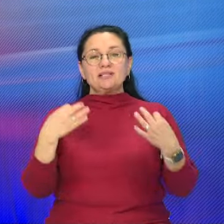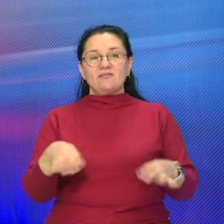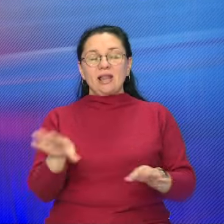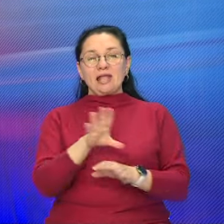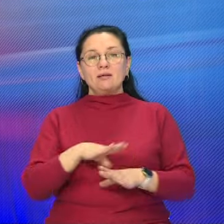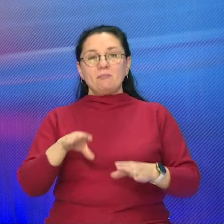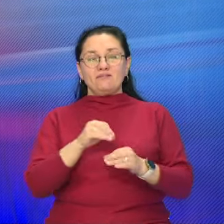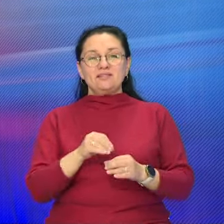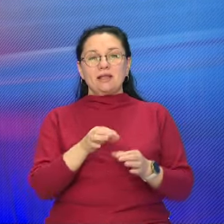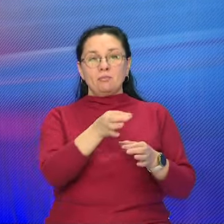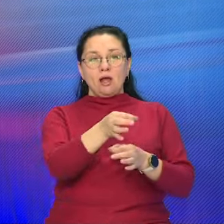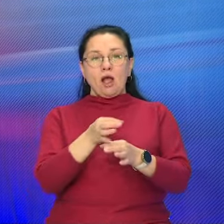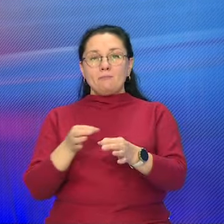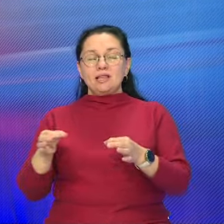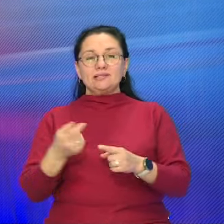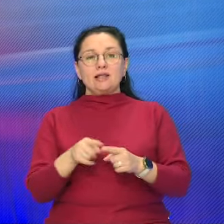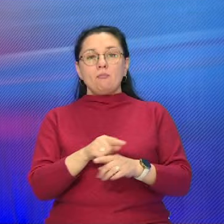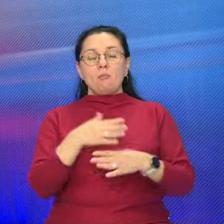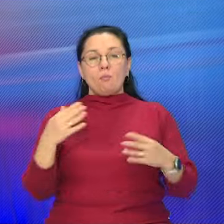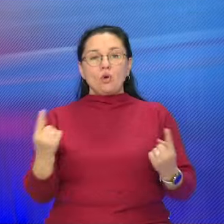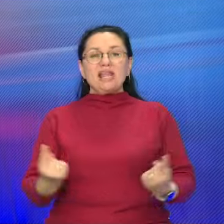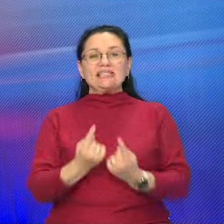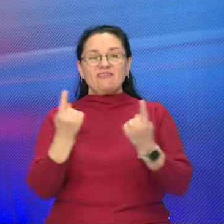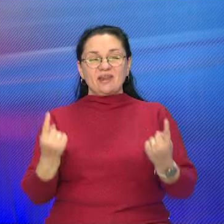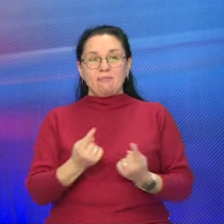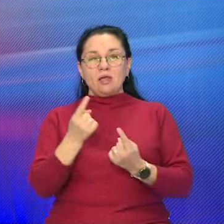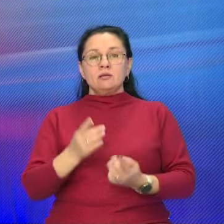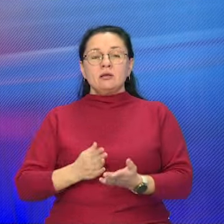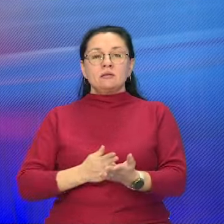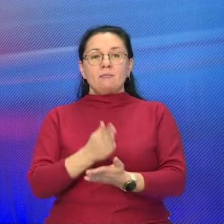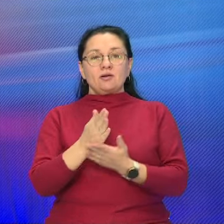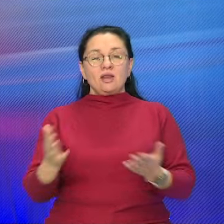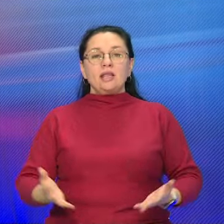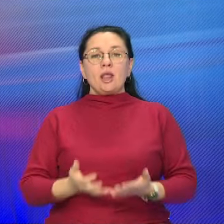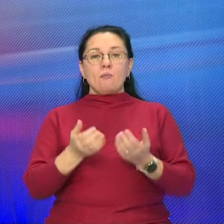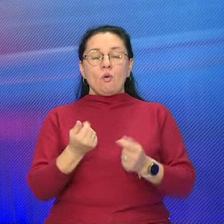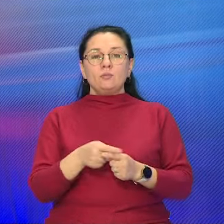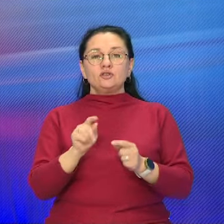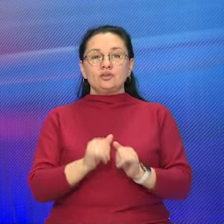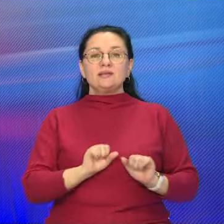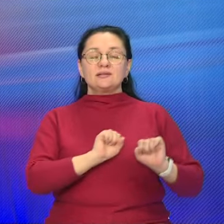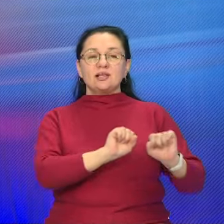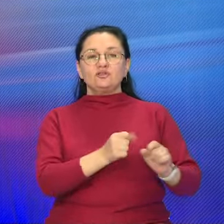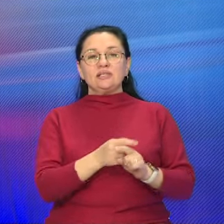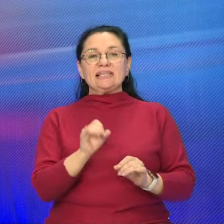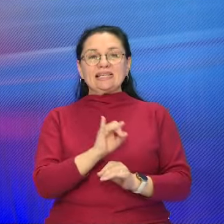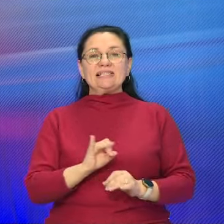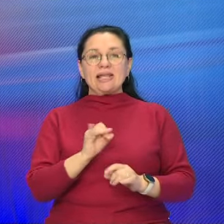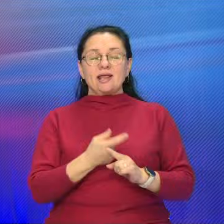па ўсіх кутках прынёмання больш сучасныя меры па падтрымцы, дапамозе і абароне правоў і інтарэсаў